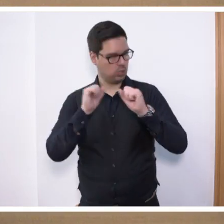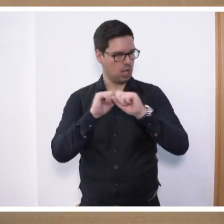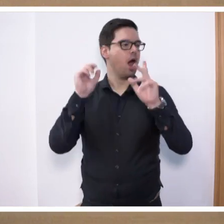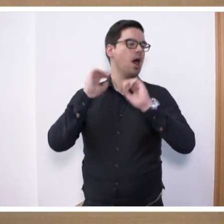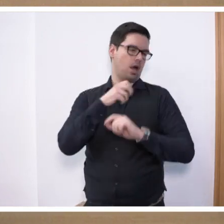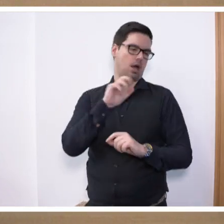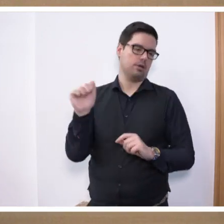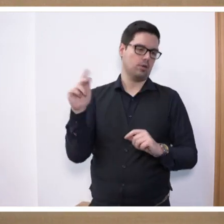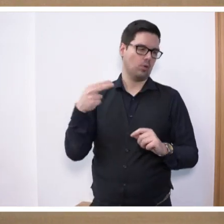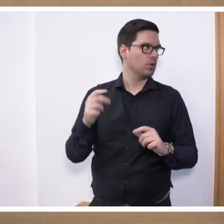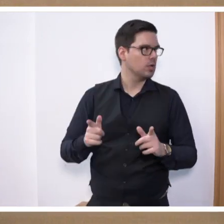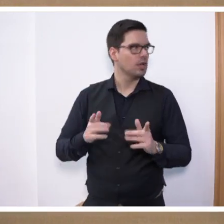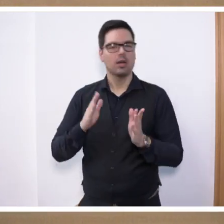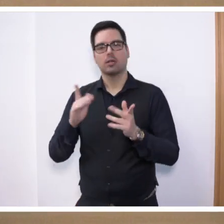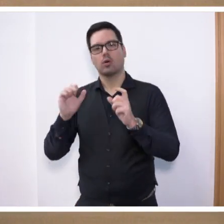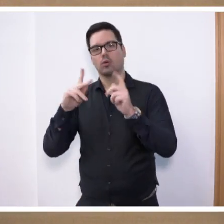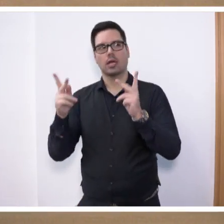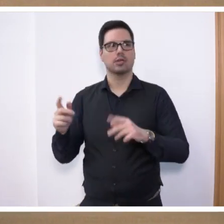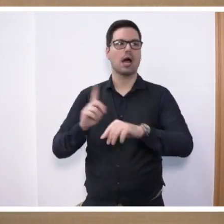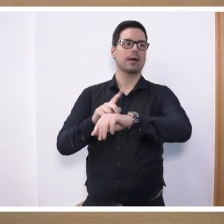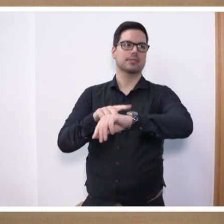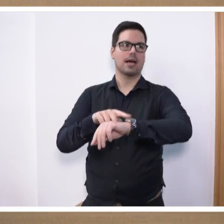Ich bin vertröstet worden, das macht ja nichts, ich habe ja Zeit.